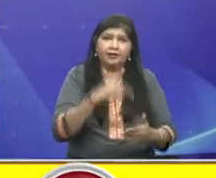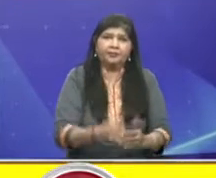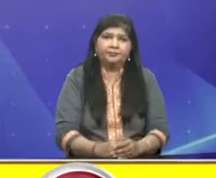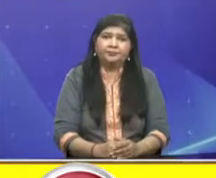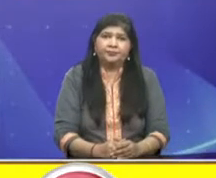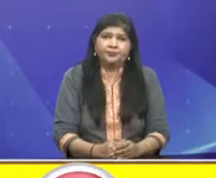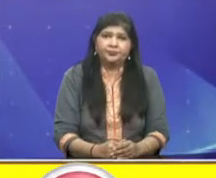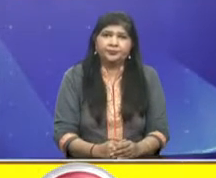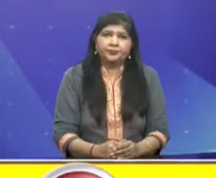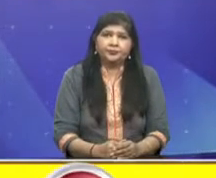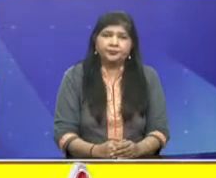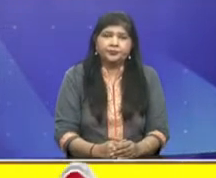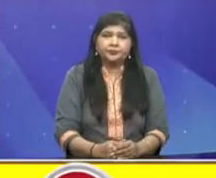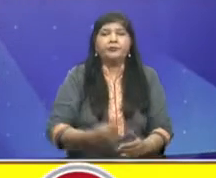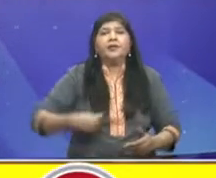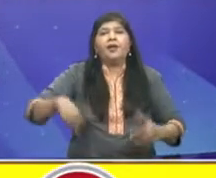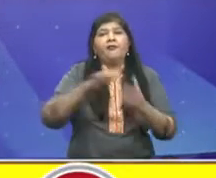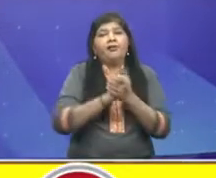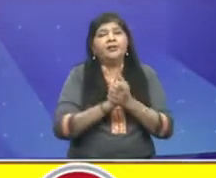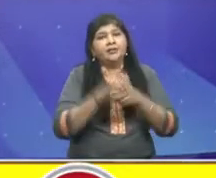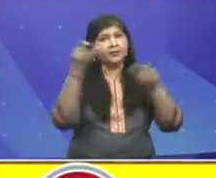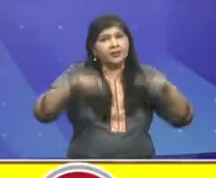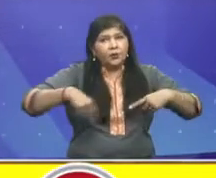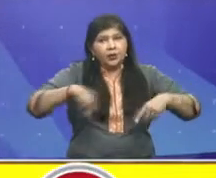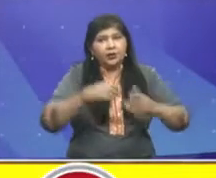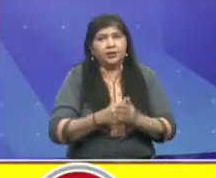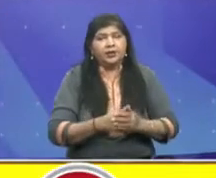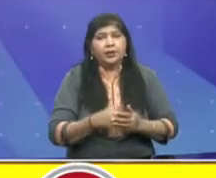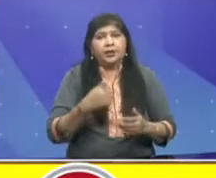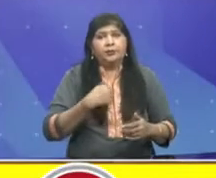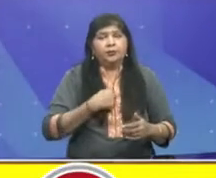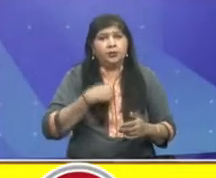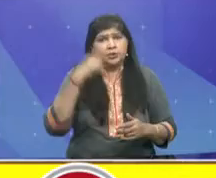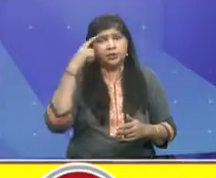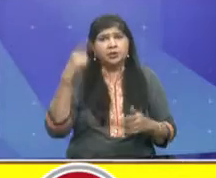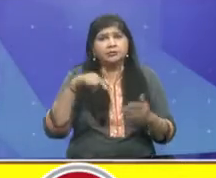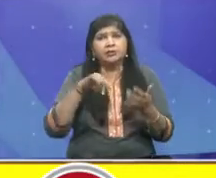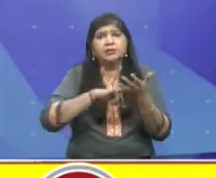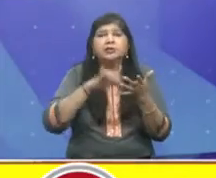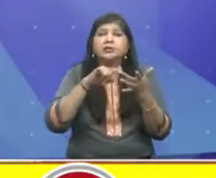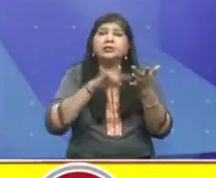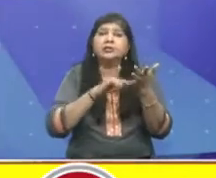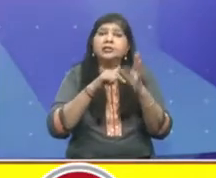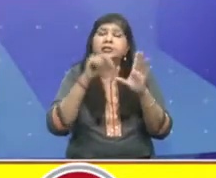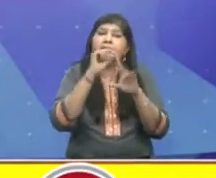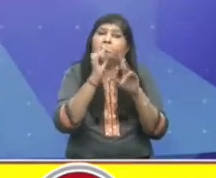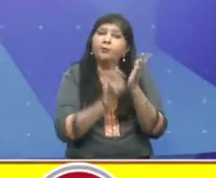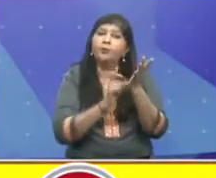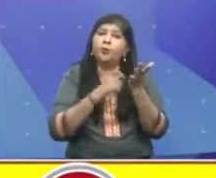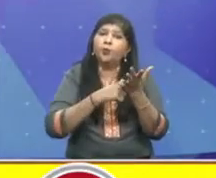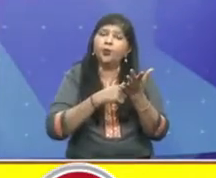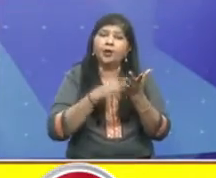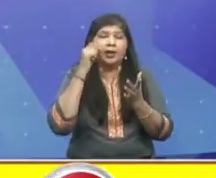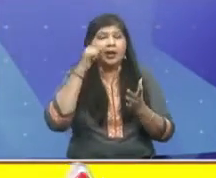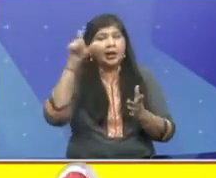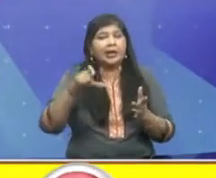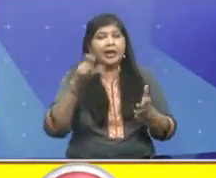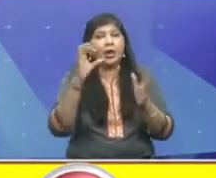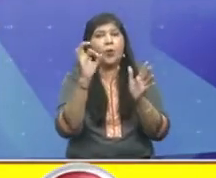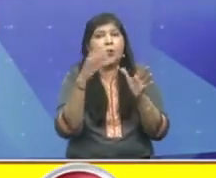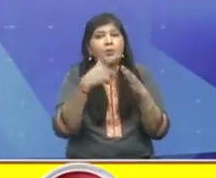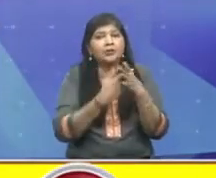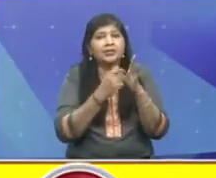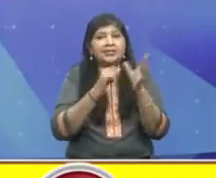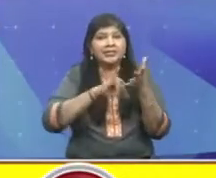हैं। मेरे प्यारे देशवासियों, मुझे सीतापुर के ओजस्वी ने लिखा है कि अमृत महोत्सव